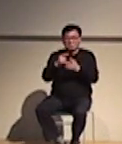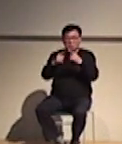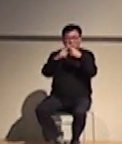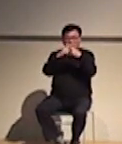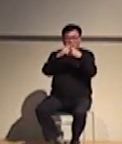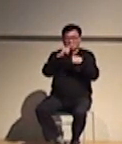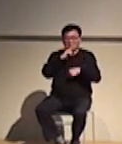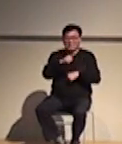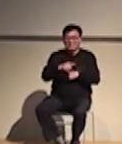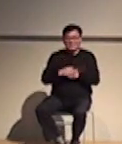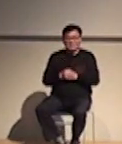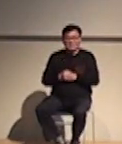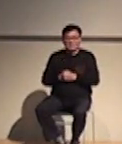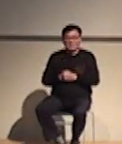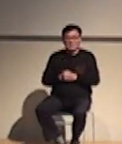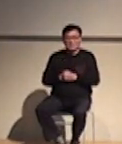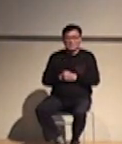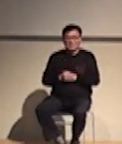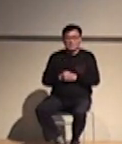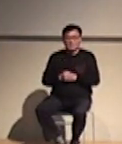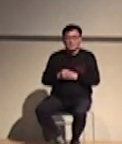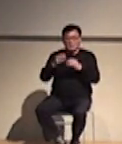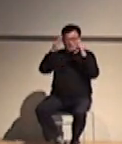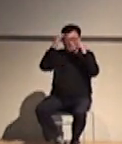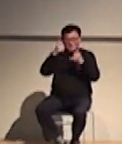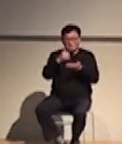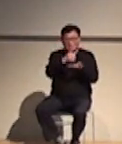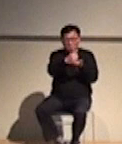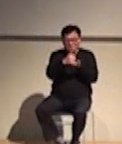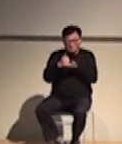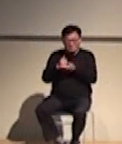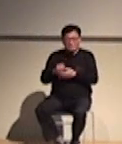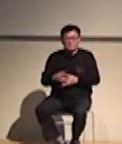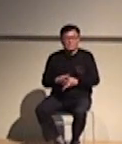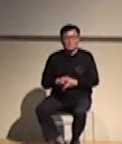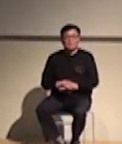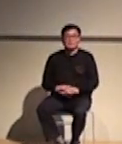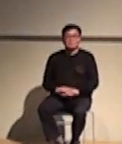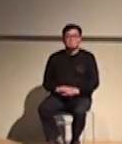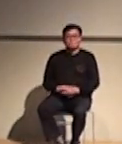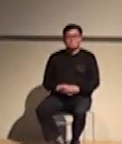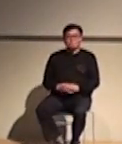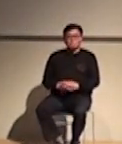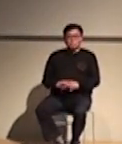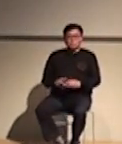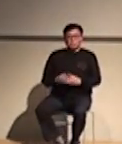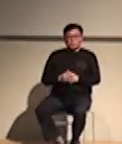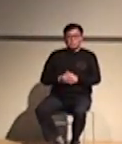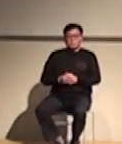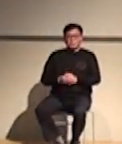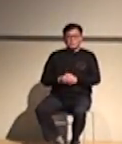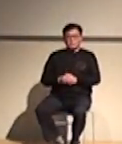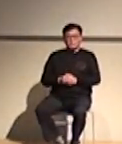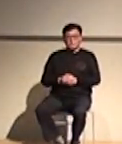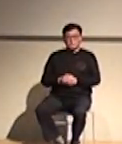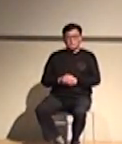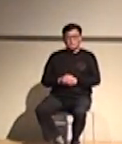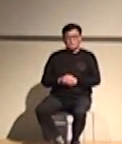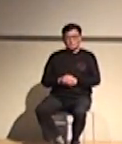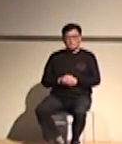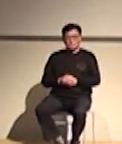어서 나오시죠. 네, 금방 나왔어요. 일로 오시네요. 이제 늦었어요. 아, 우리 시에는 부끄러움이 많아서. 네.